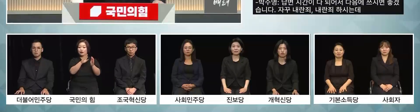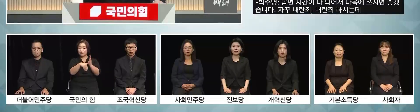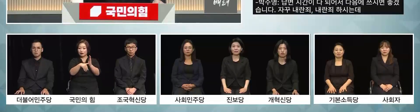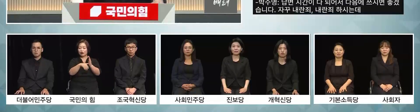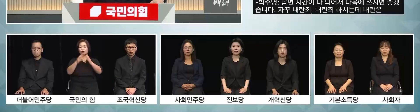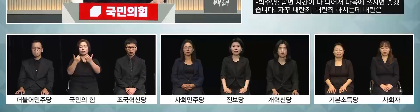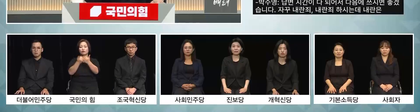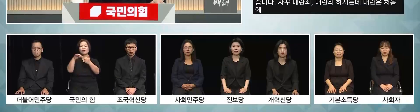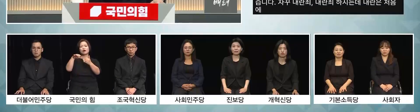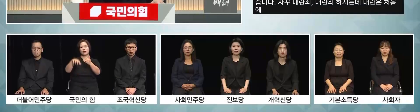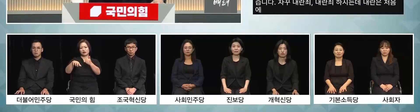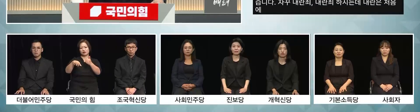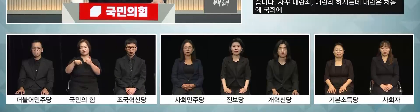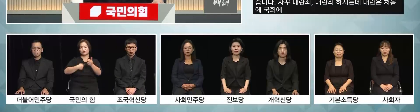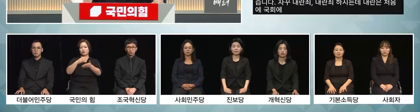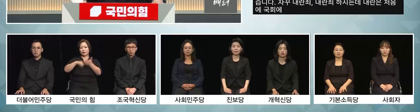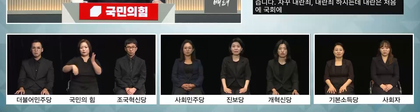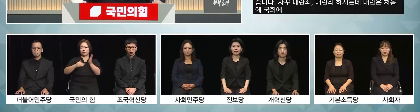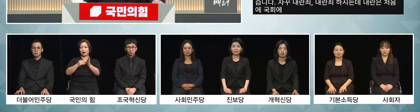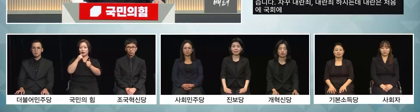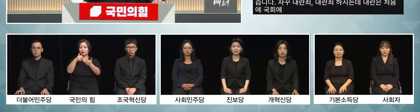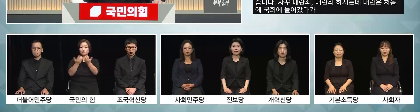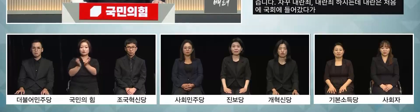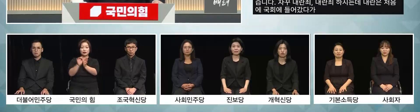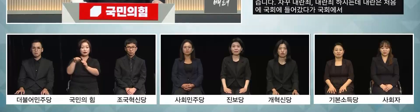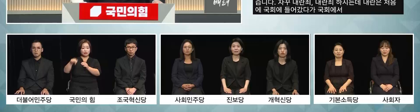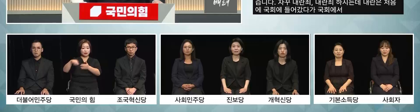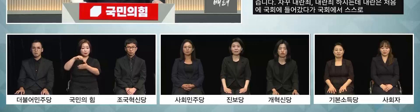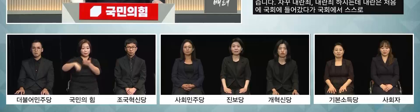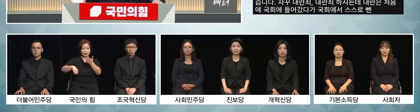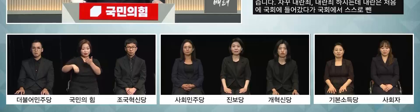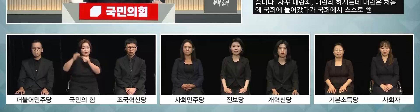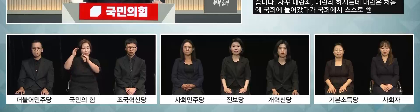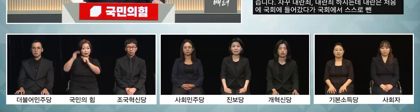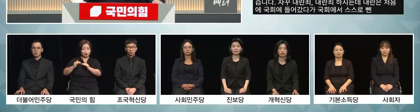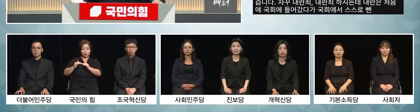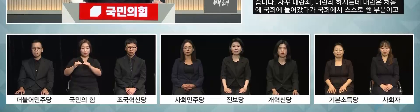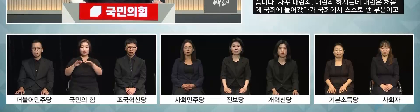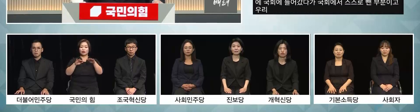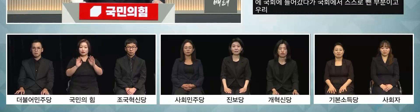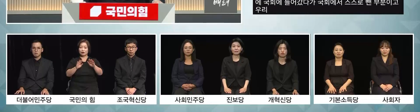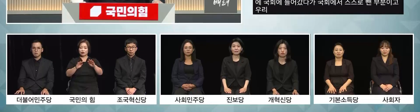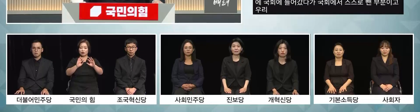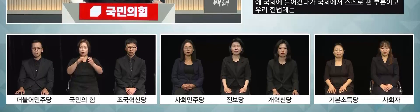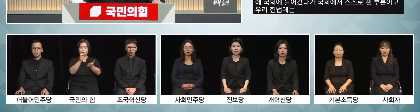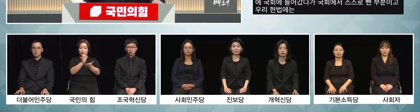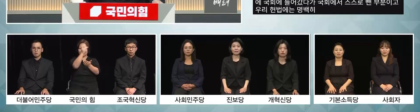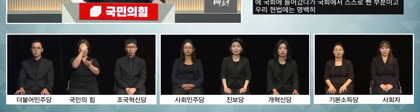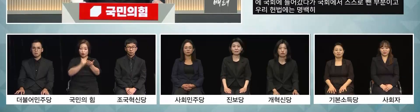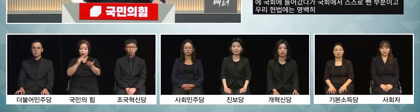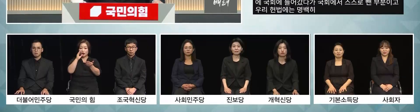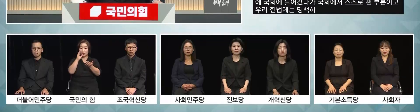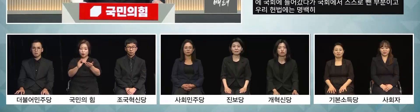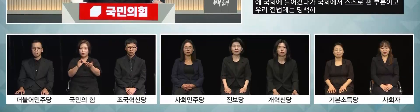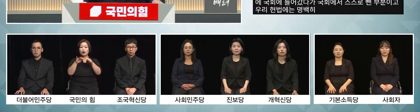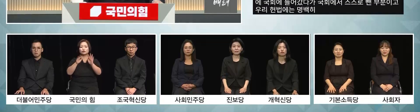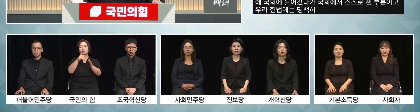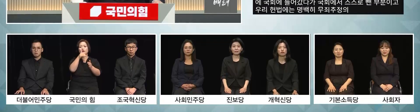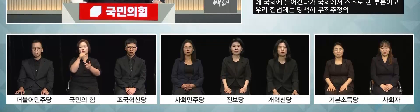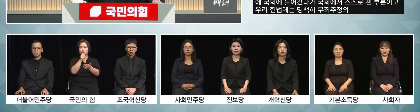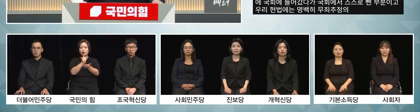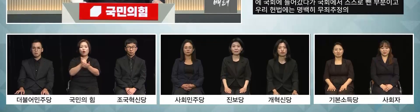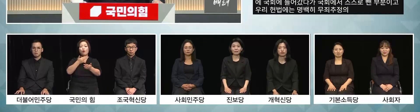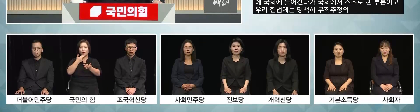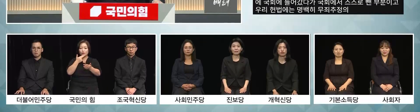국회에서 스스로 뺐습니다. 민주당에서 주도해서 스스로 뺀 부분이고 우리 헌법에는 명백히 무죄 추정의 원칙이 있습니다. 법원에서